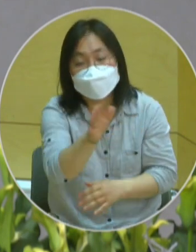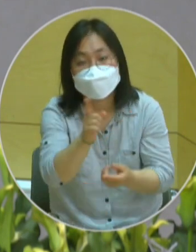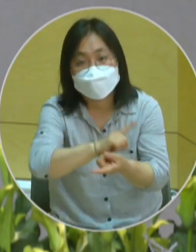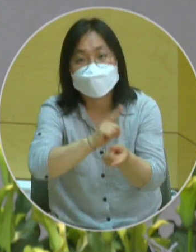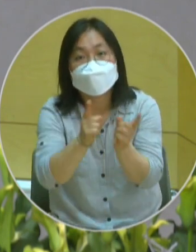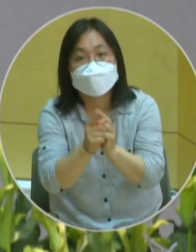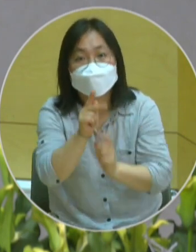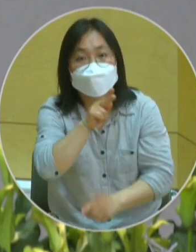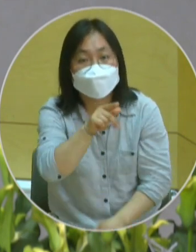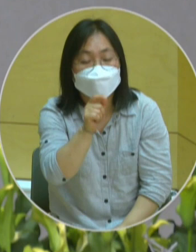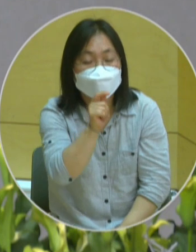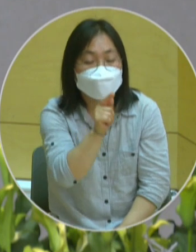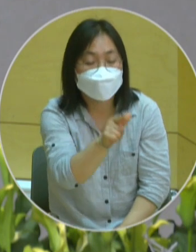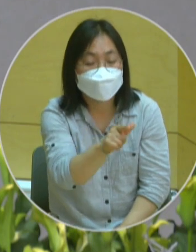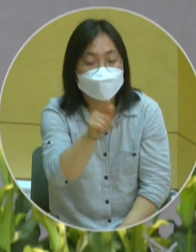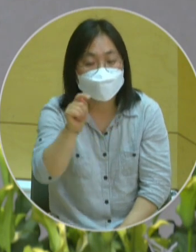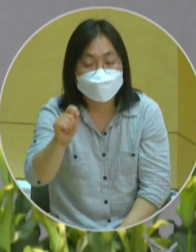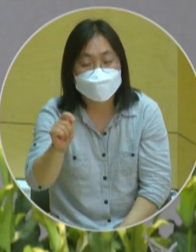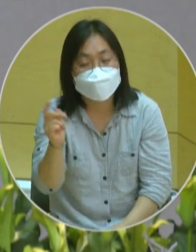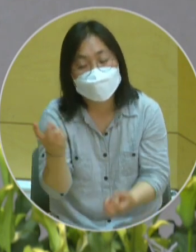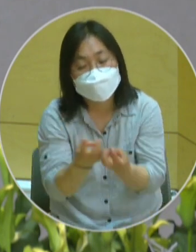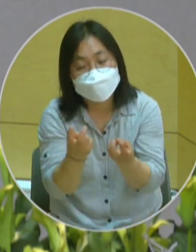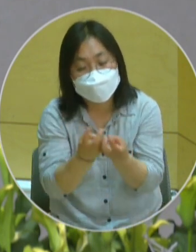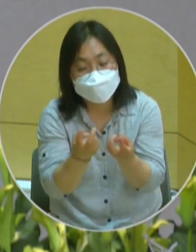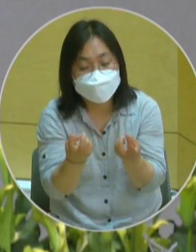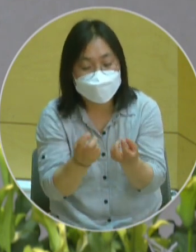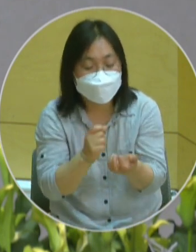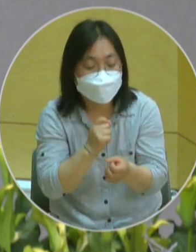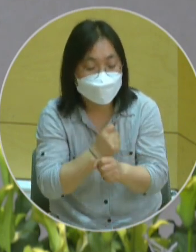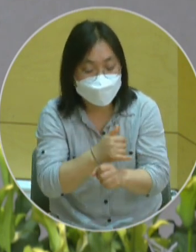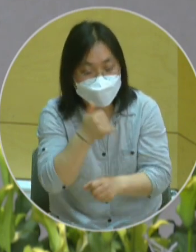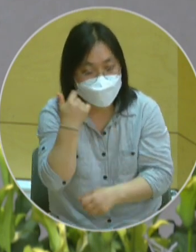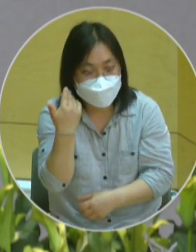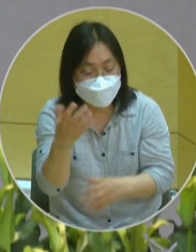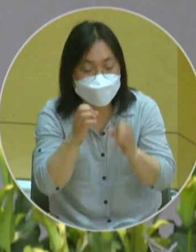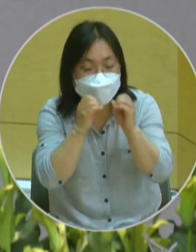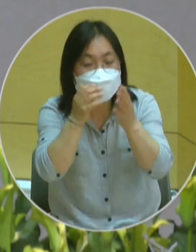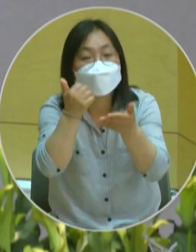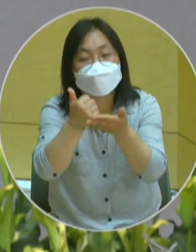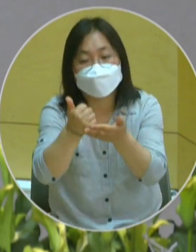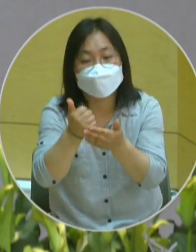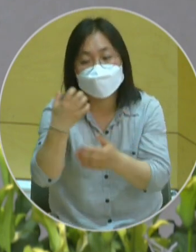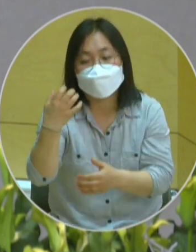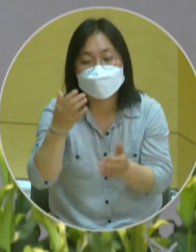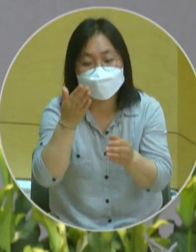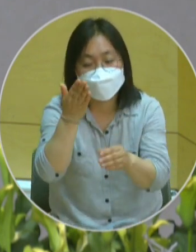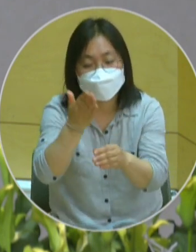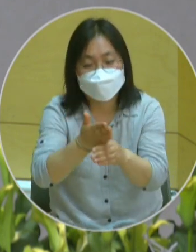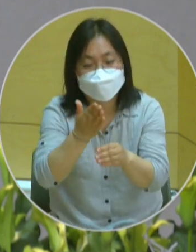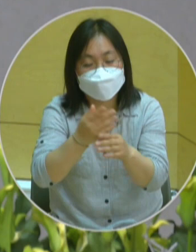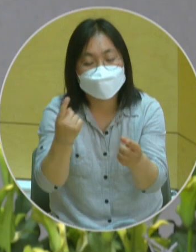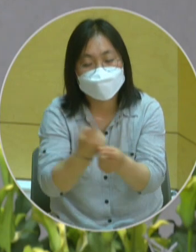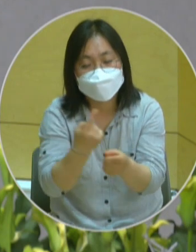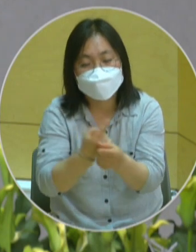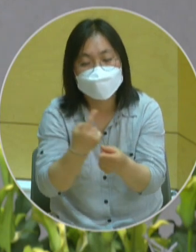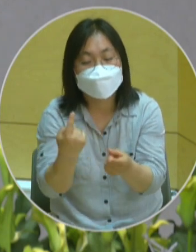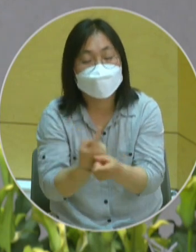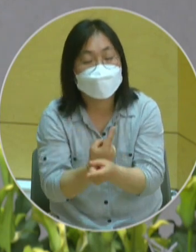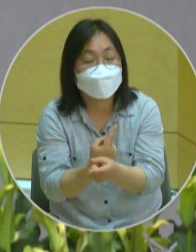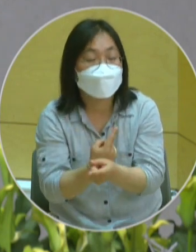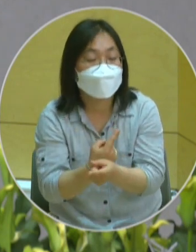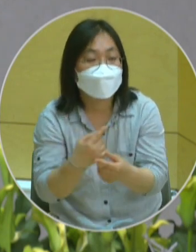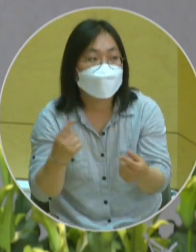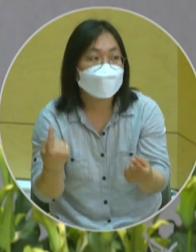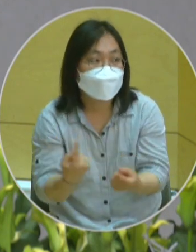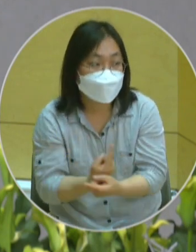있는 큐티가 어떻게 하고 있는지 우리 준전임 또 전임 전사님들 중심으로 매일매일 바꾸어서 우리가 하게